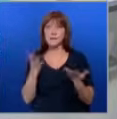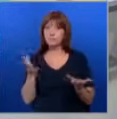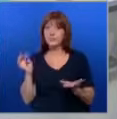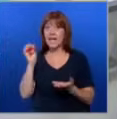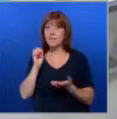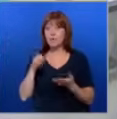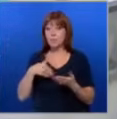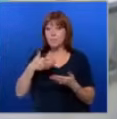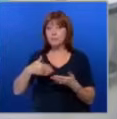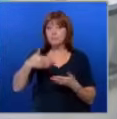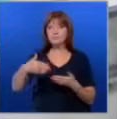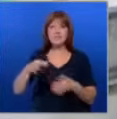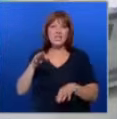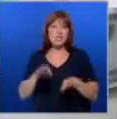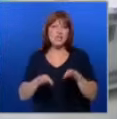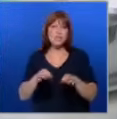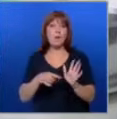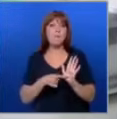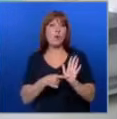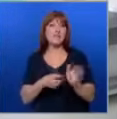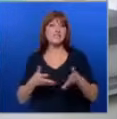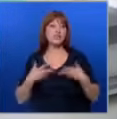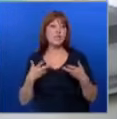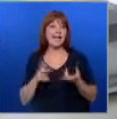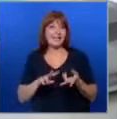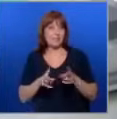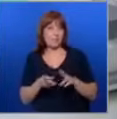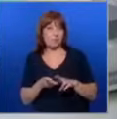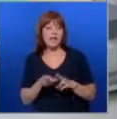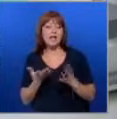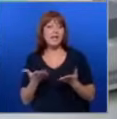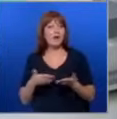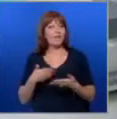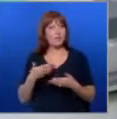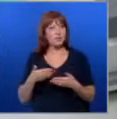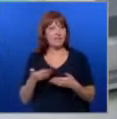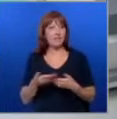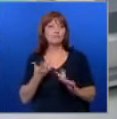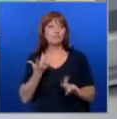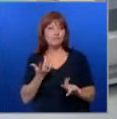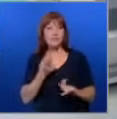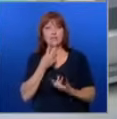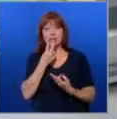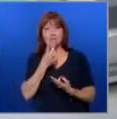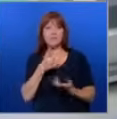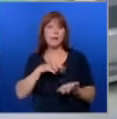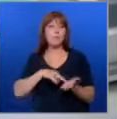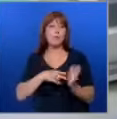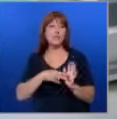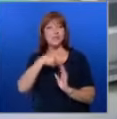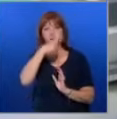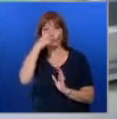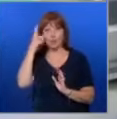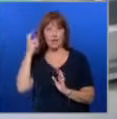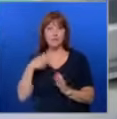избори, които показват ясно желание за промяна и какво следва? И още за горещото политическо лято у нас и съдбата на